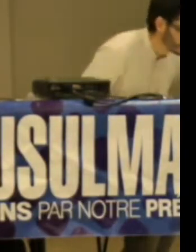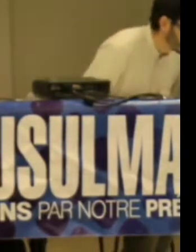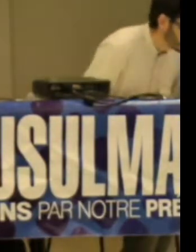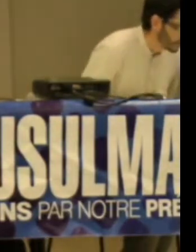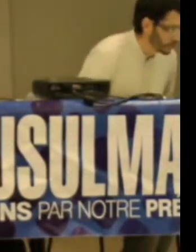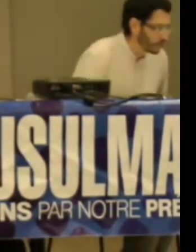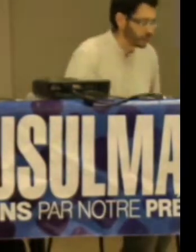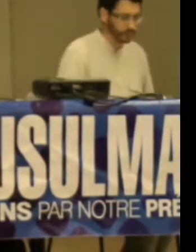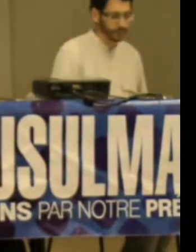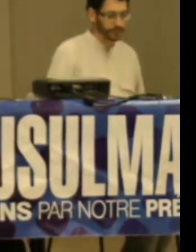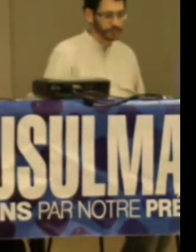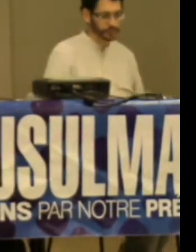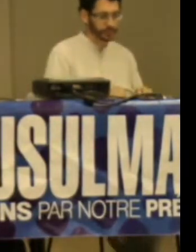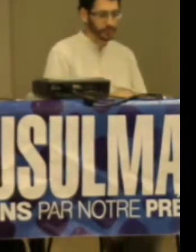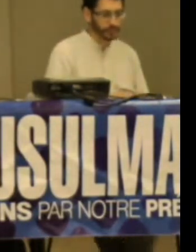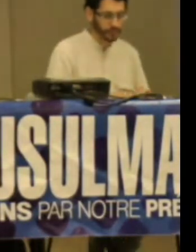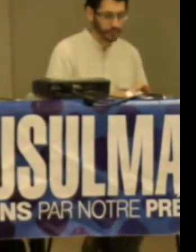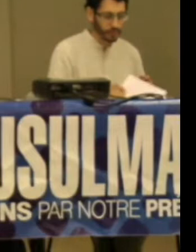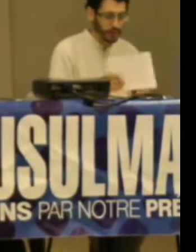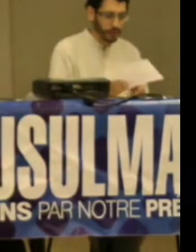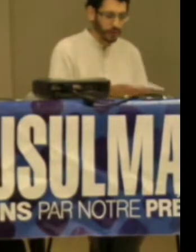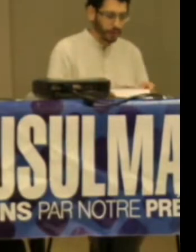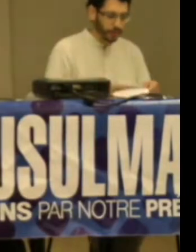آتيناهم وليتمتعوا